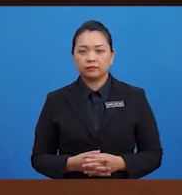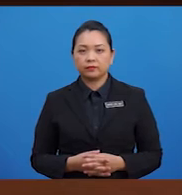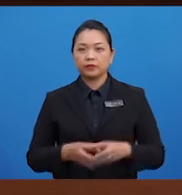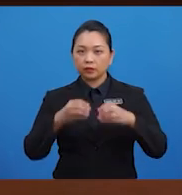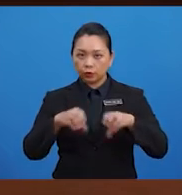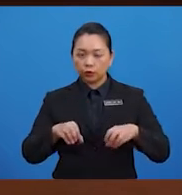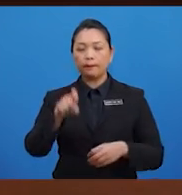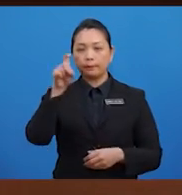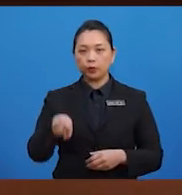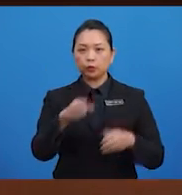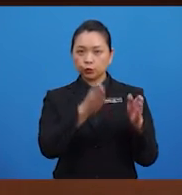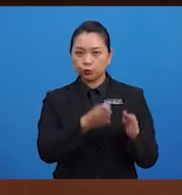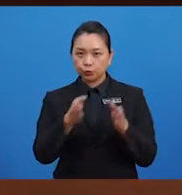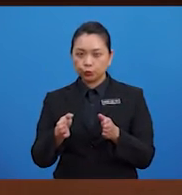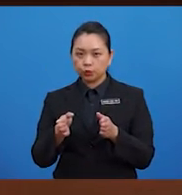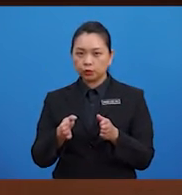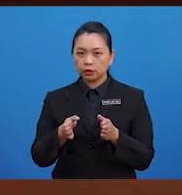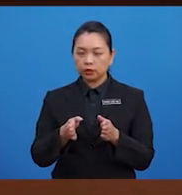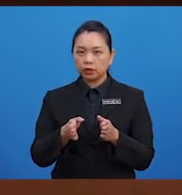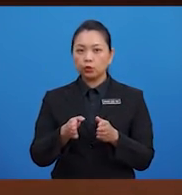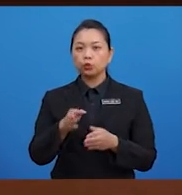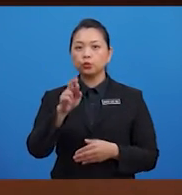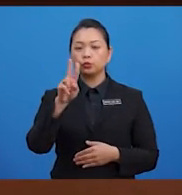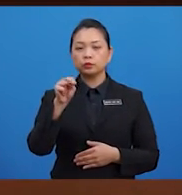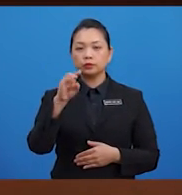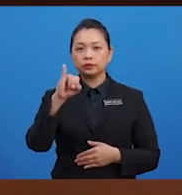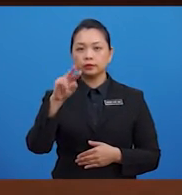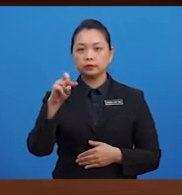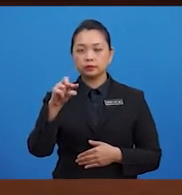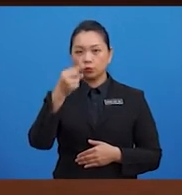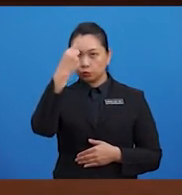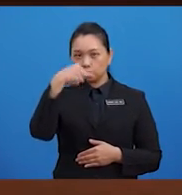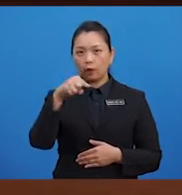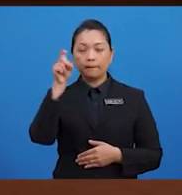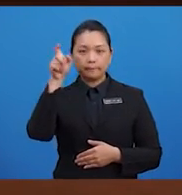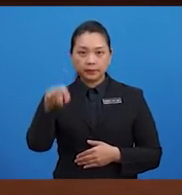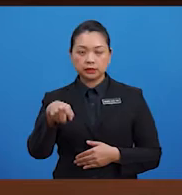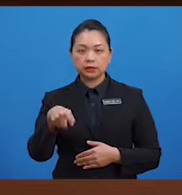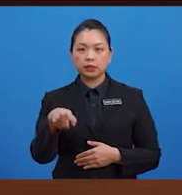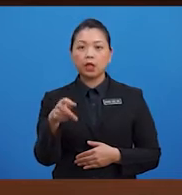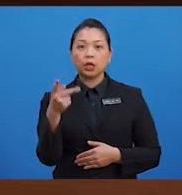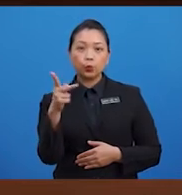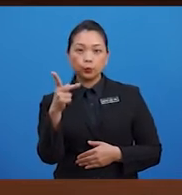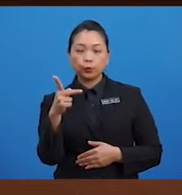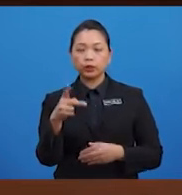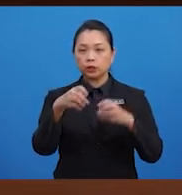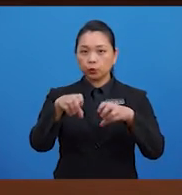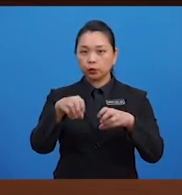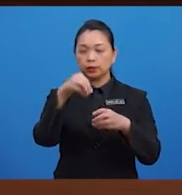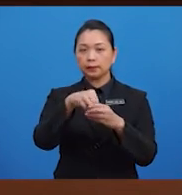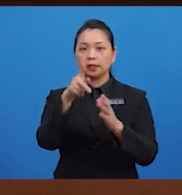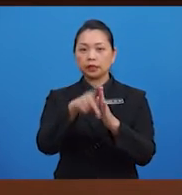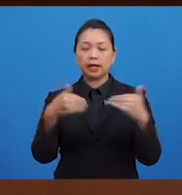Telur perlu disusun dalam keadaan runcing ke bawah bagi memastikan kuning telur dalam keadaan yang